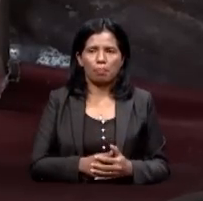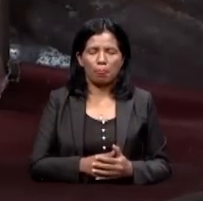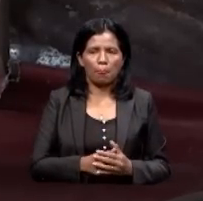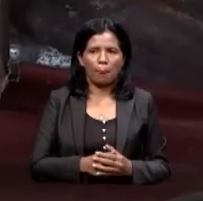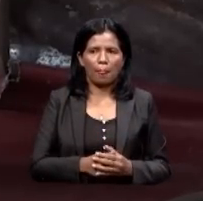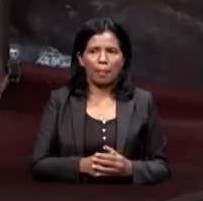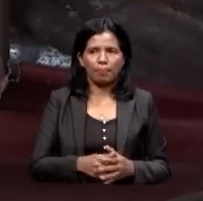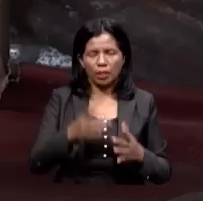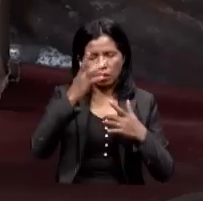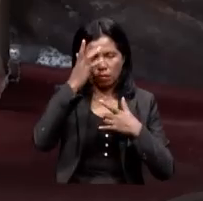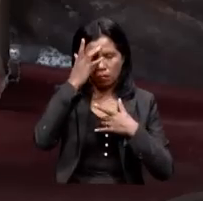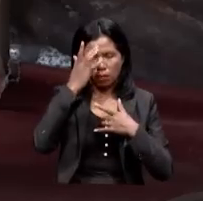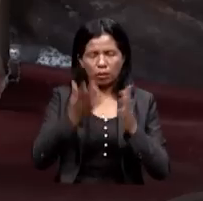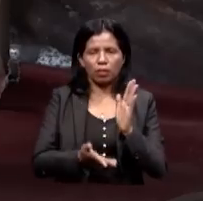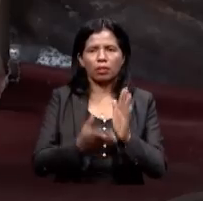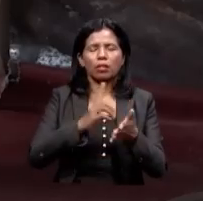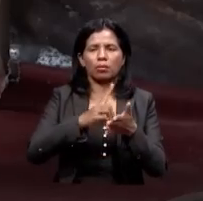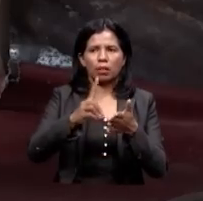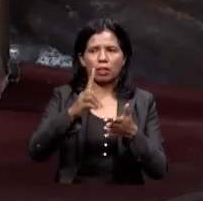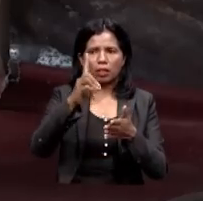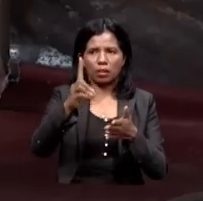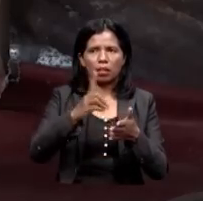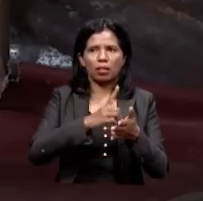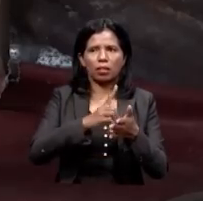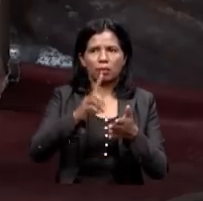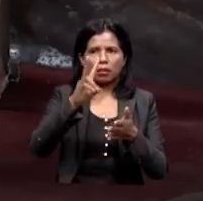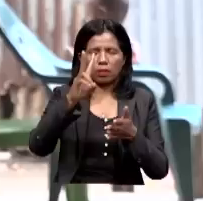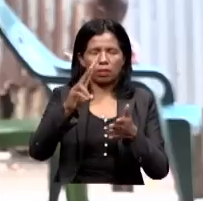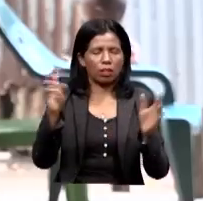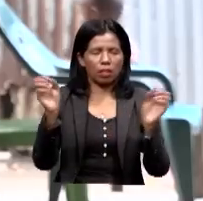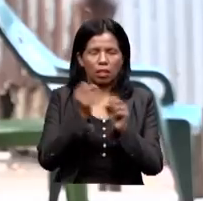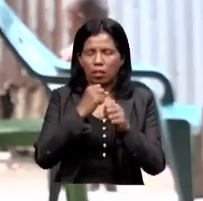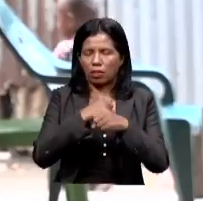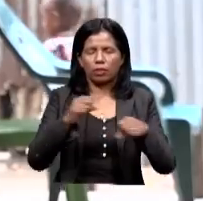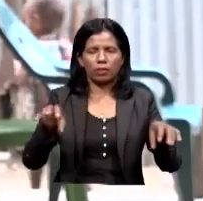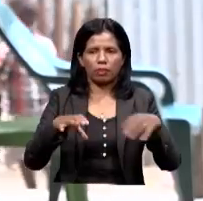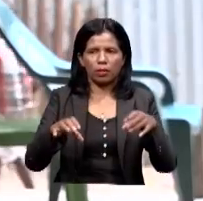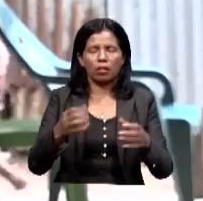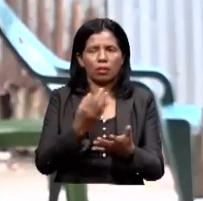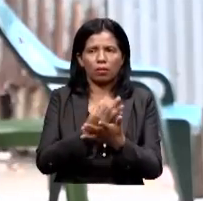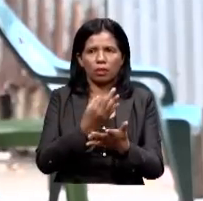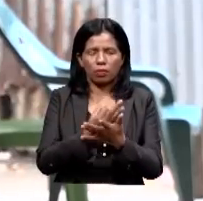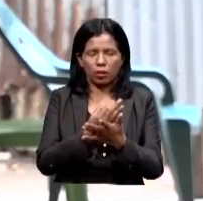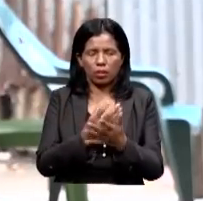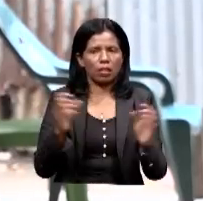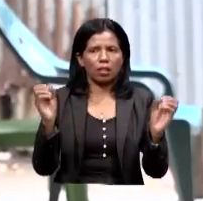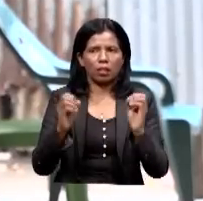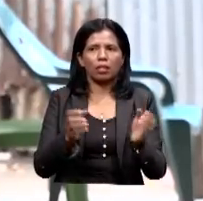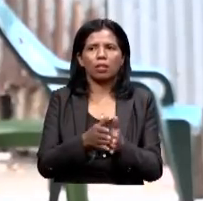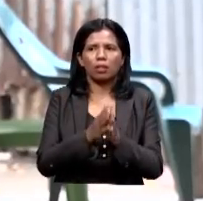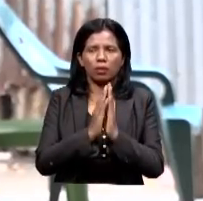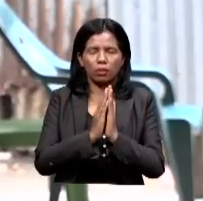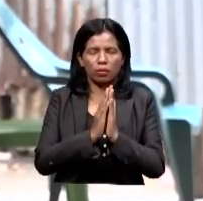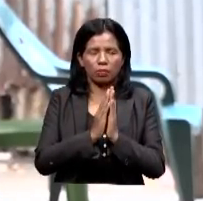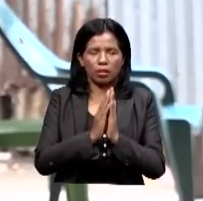nomor ne kon sana to semana ida au semana rua nyala hala bocido seni osala ya kare nyaba pus bani na